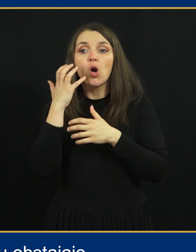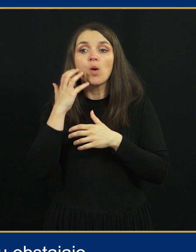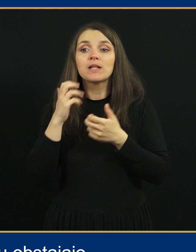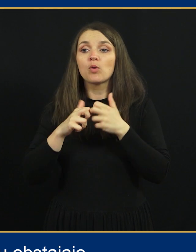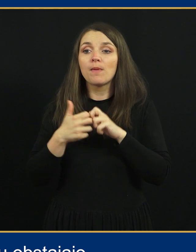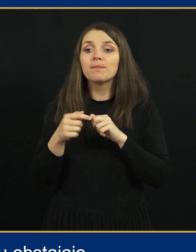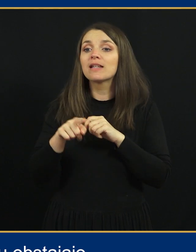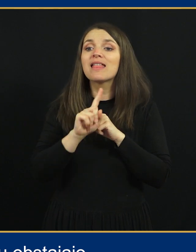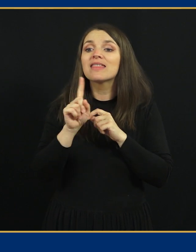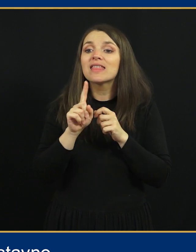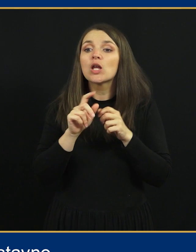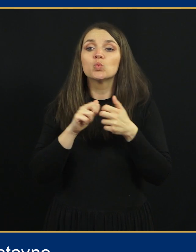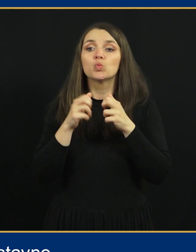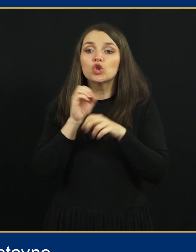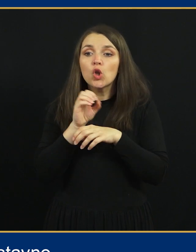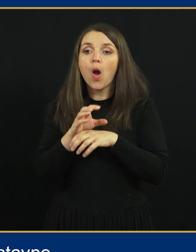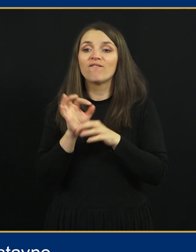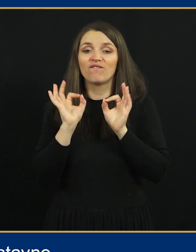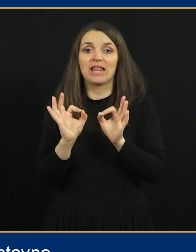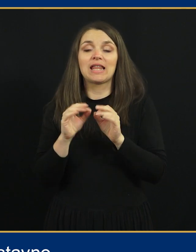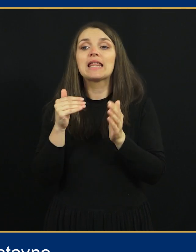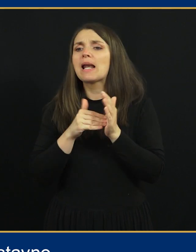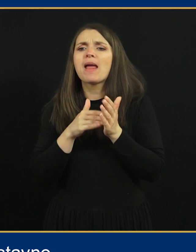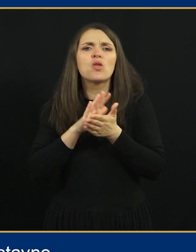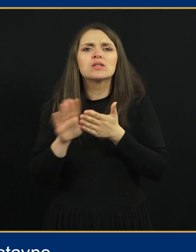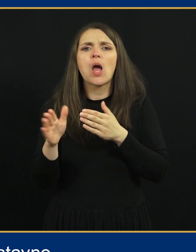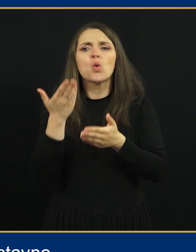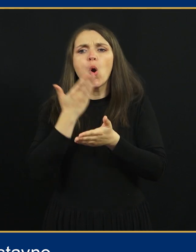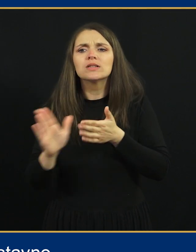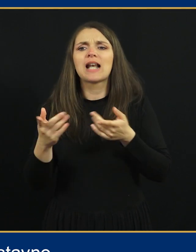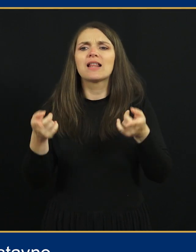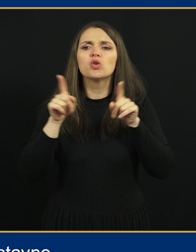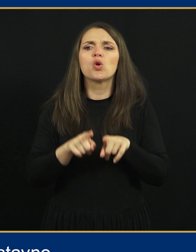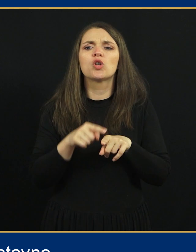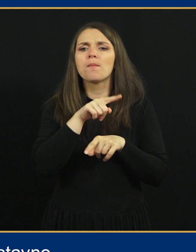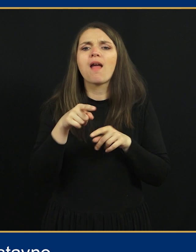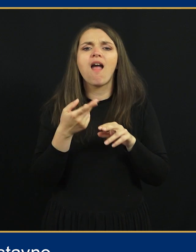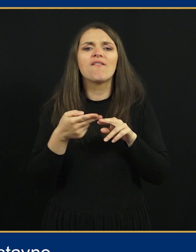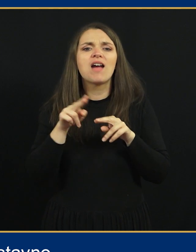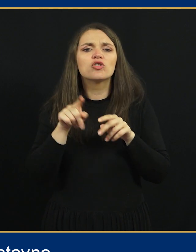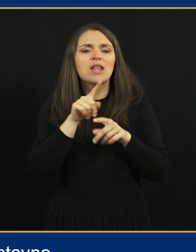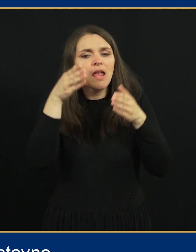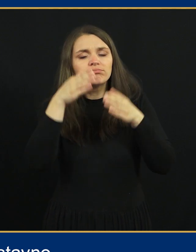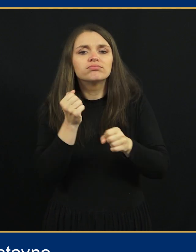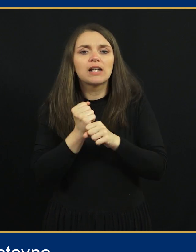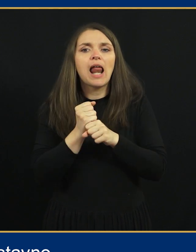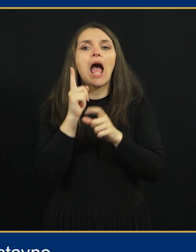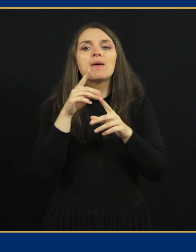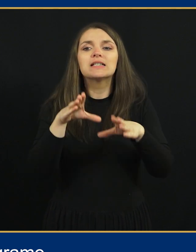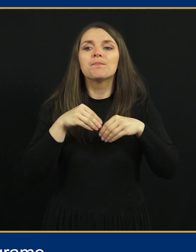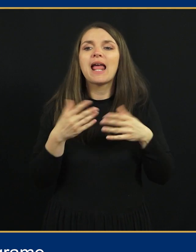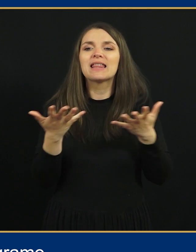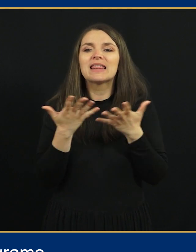reševanje romske problematike, niso učinkoviti, jih je treba enostavno odstraniti oziroma se jih več ne lotiti,